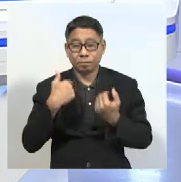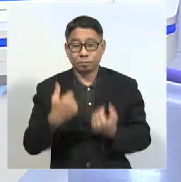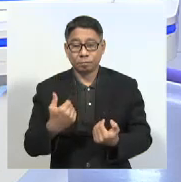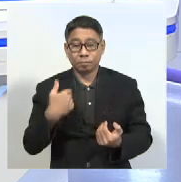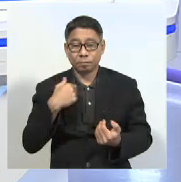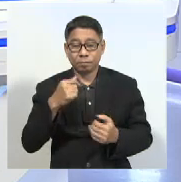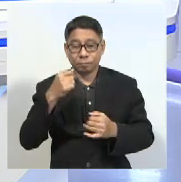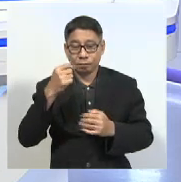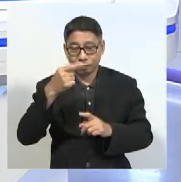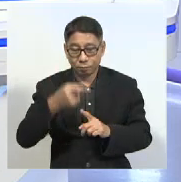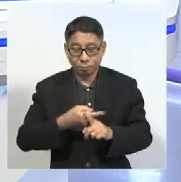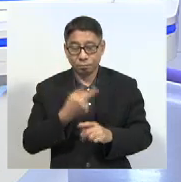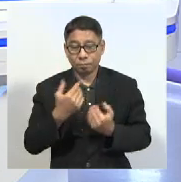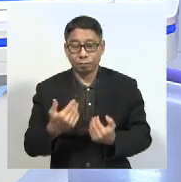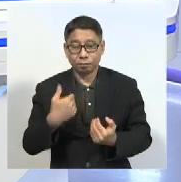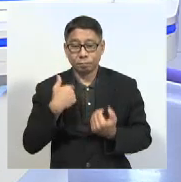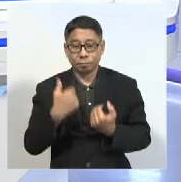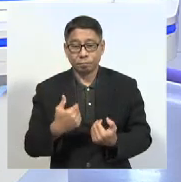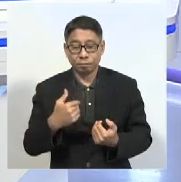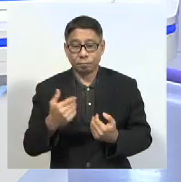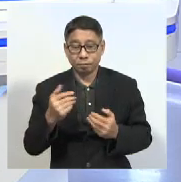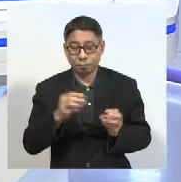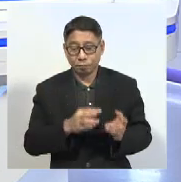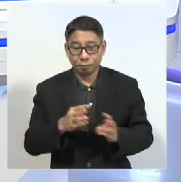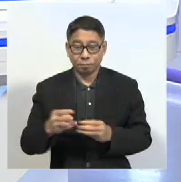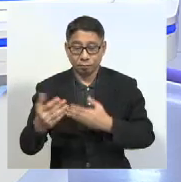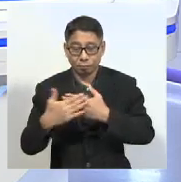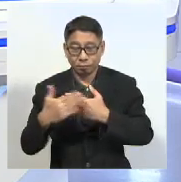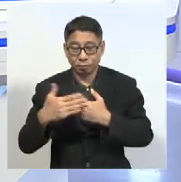ภายในเดือนนี้เดือนหน้าน่าจะมีมาตรการกระตุ้นออกมาอีกรอบนึง